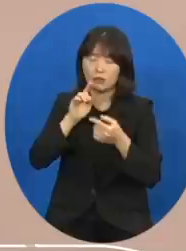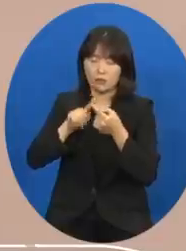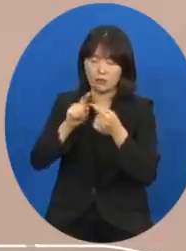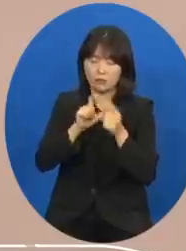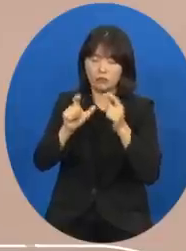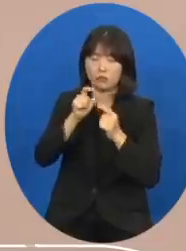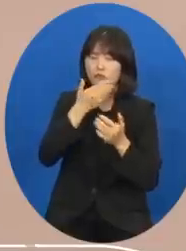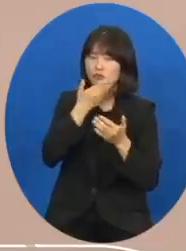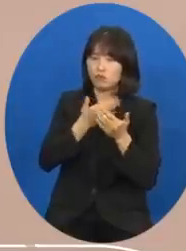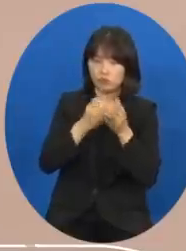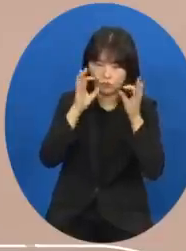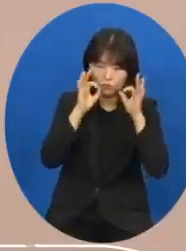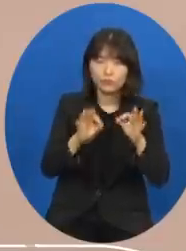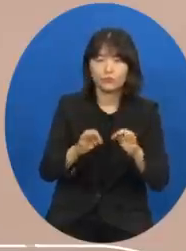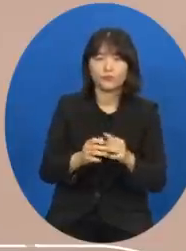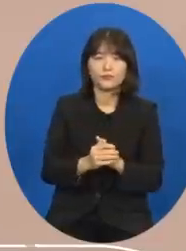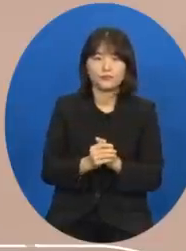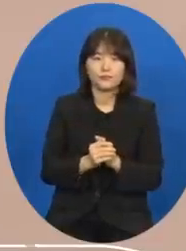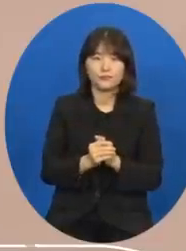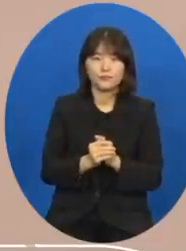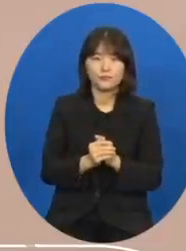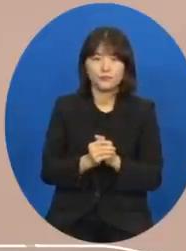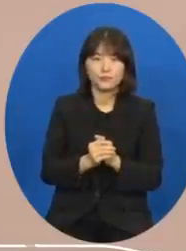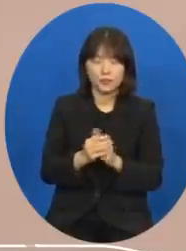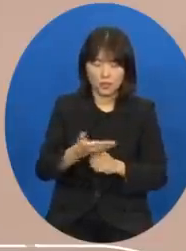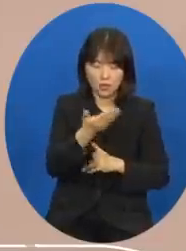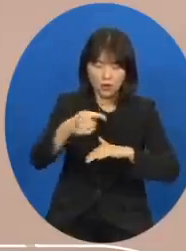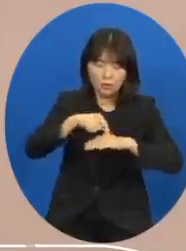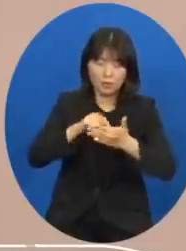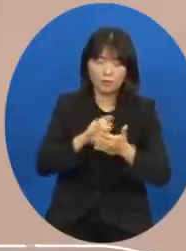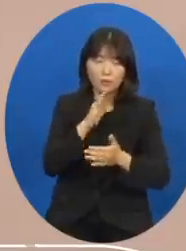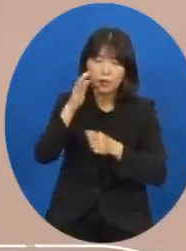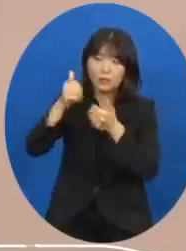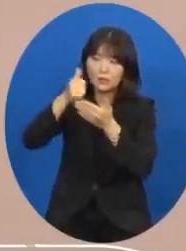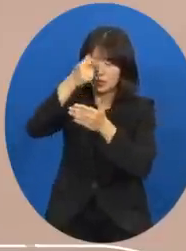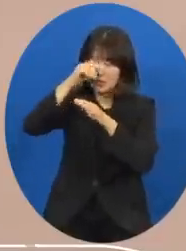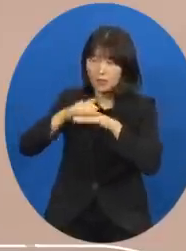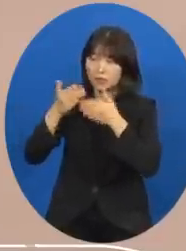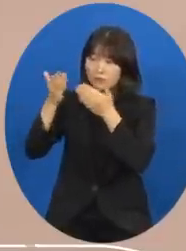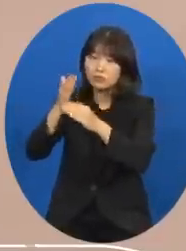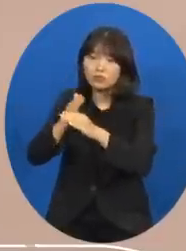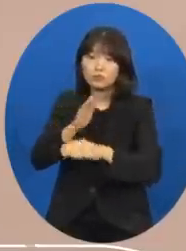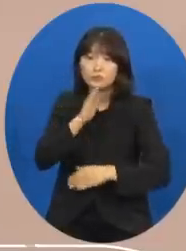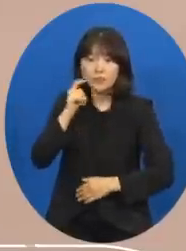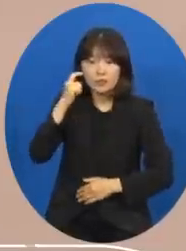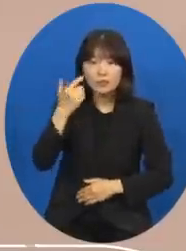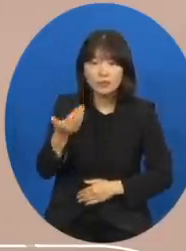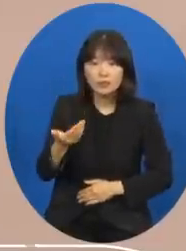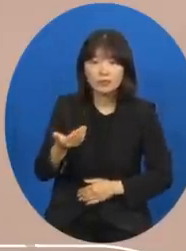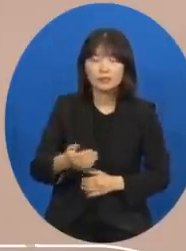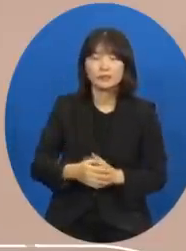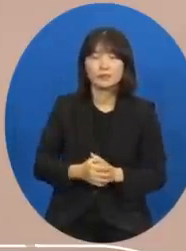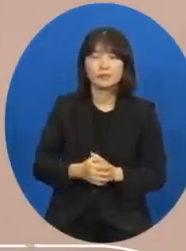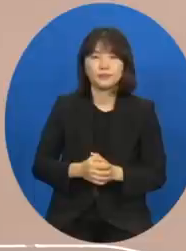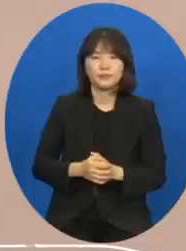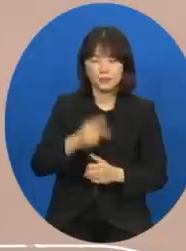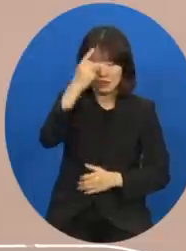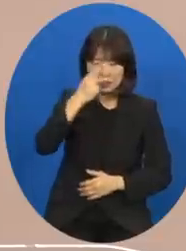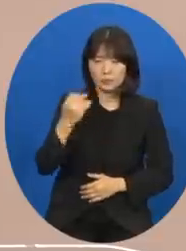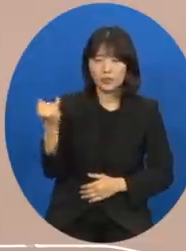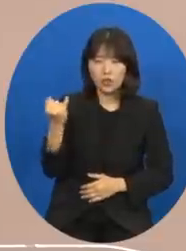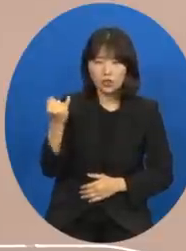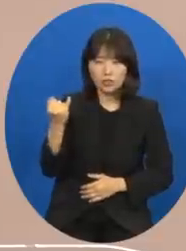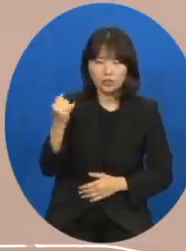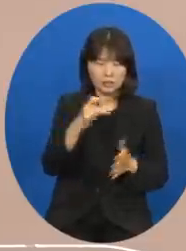여러분의 마음이 정말 하나님께 예배드리고 있나요? 이 사마리아 여인이 예수님의 이 말씀을